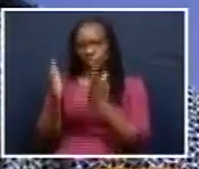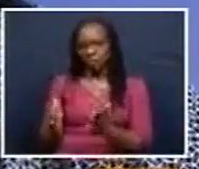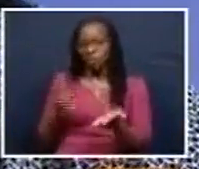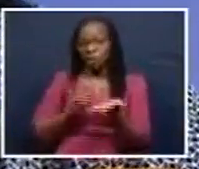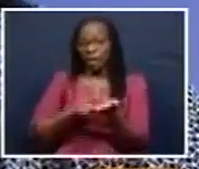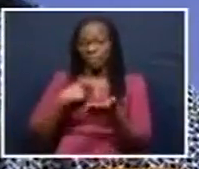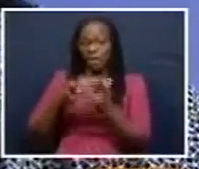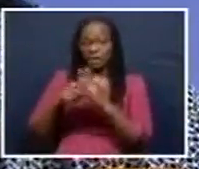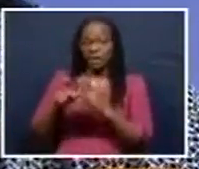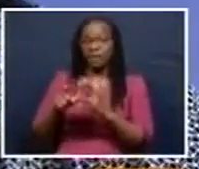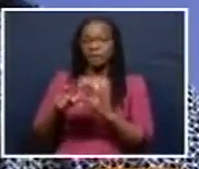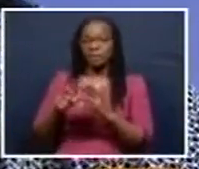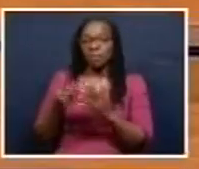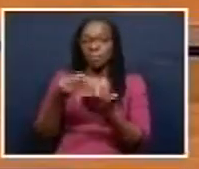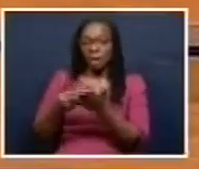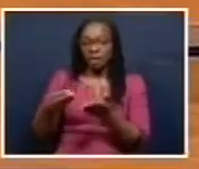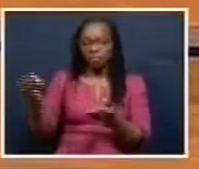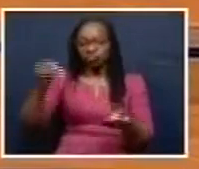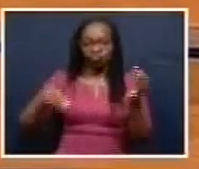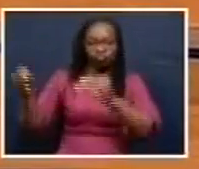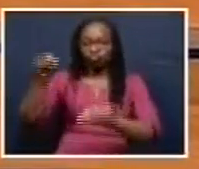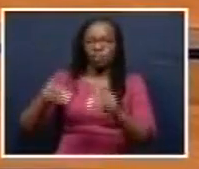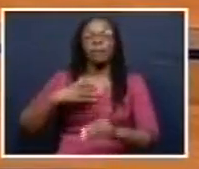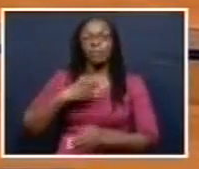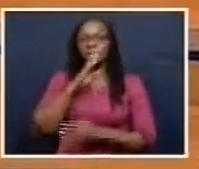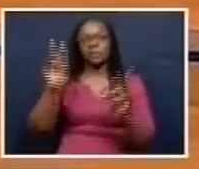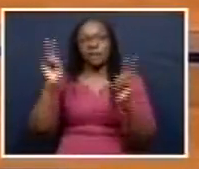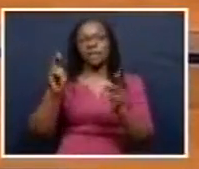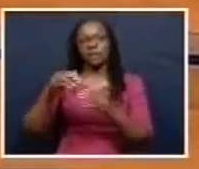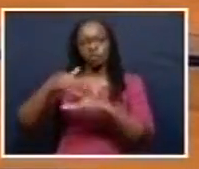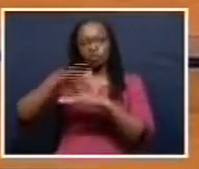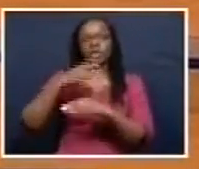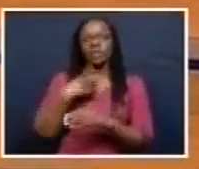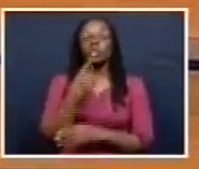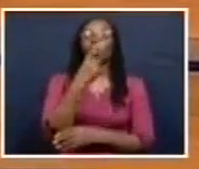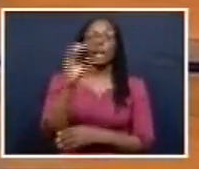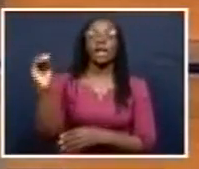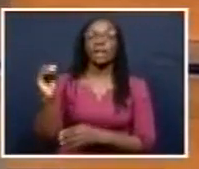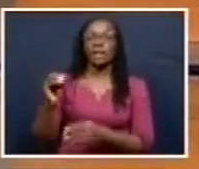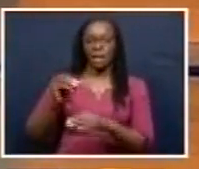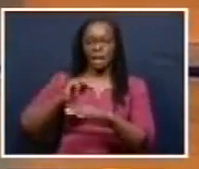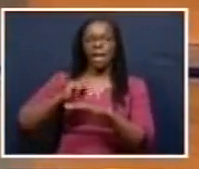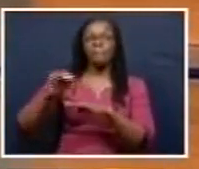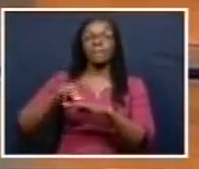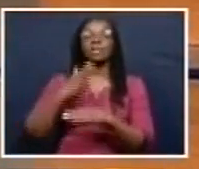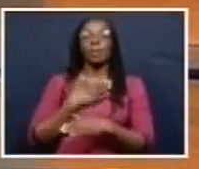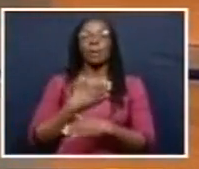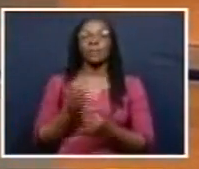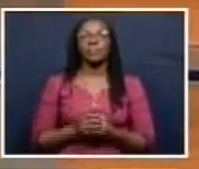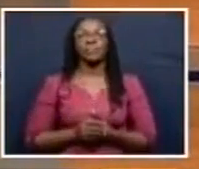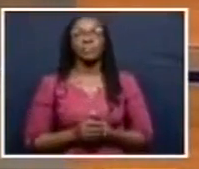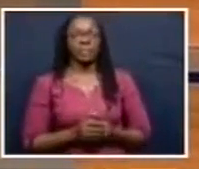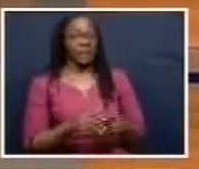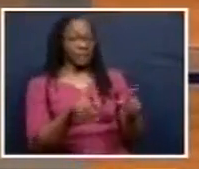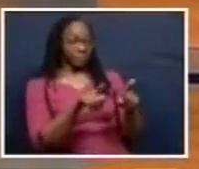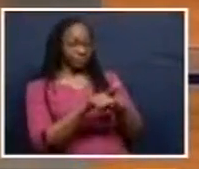mchango, awe tayari anitumie 100 kwa M-Pesa. Ndugu Murgor, kuna wale wanaamini